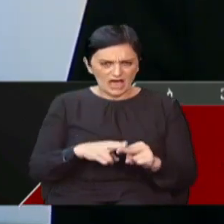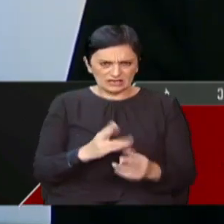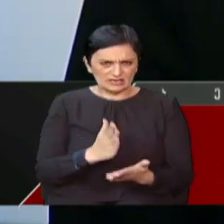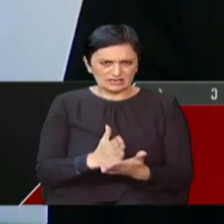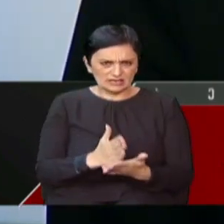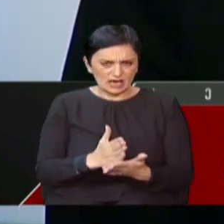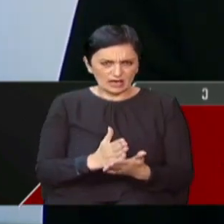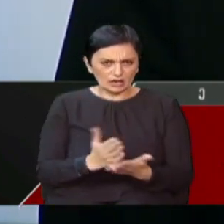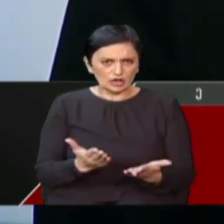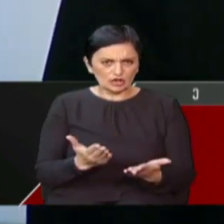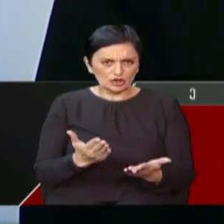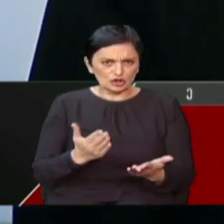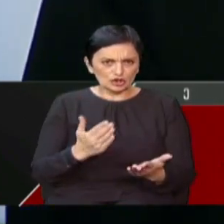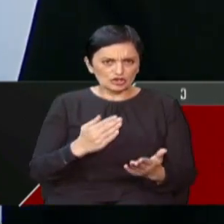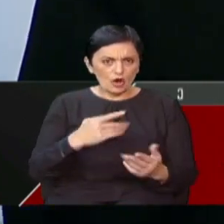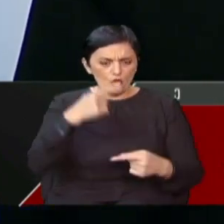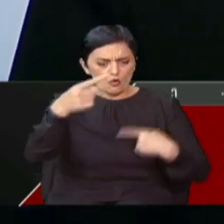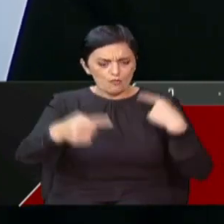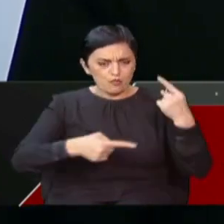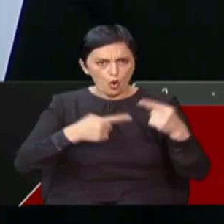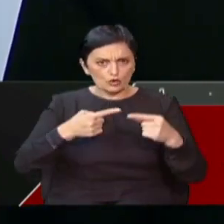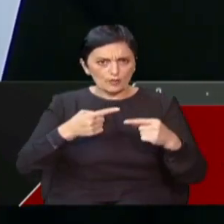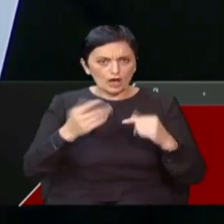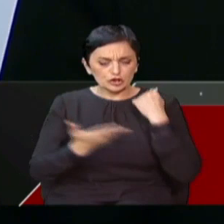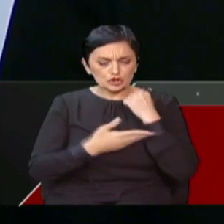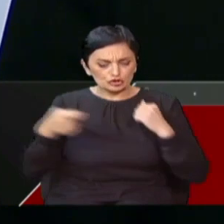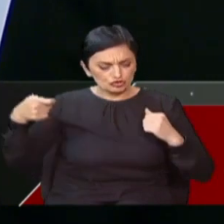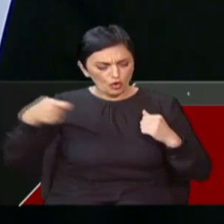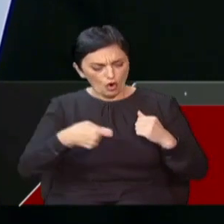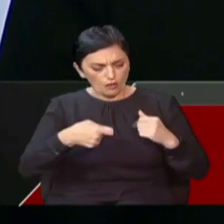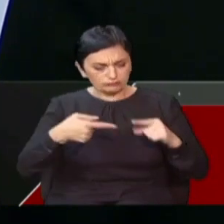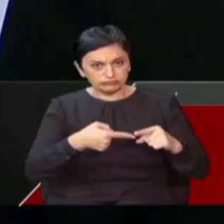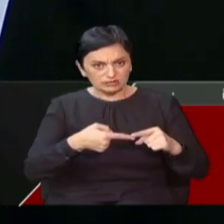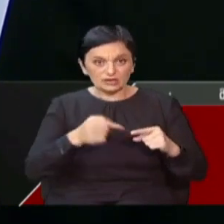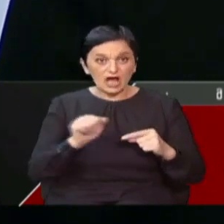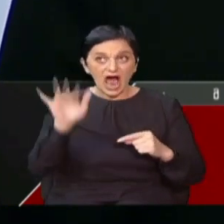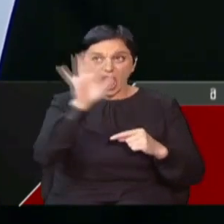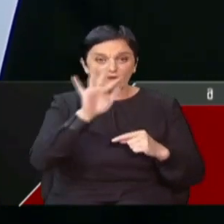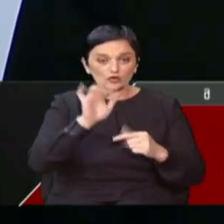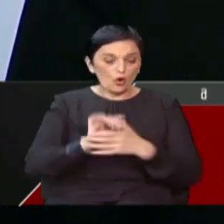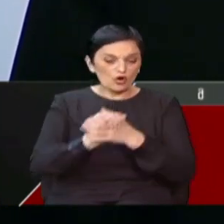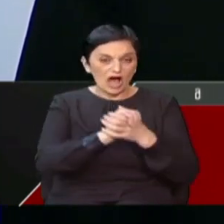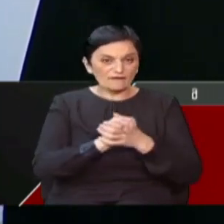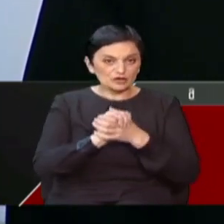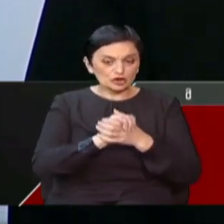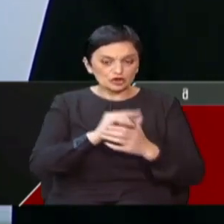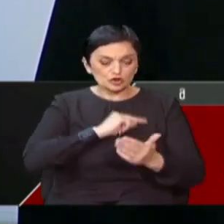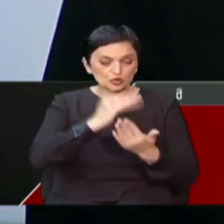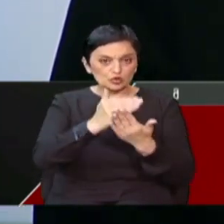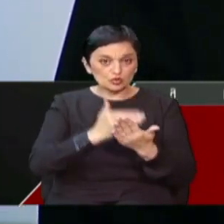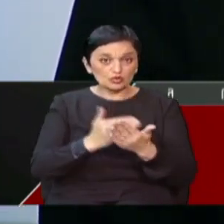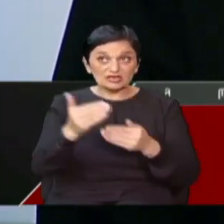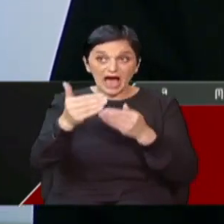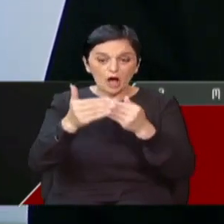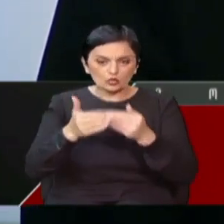არის ბორბალში ჯოხის ჩადება ევროკავშირის სტრუქტურებში და ევროკავშირთან დაახლოების